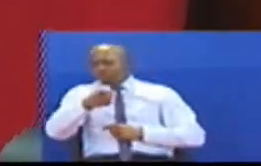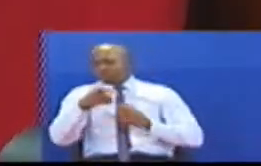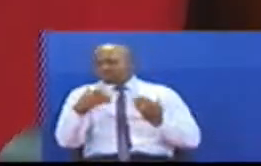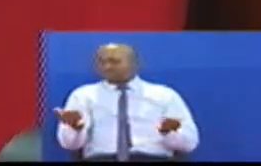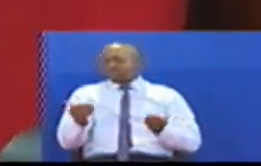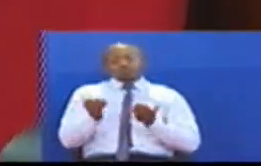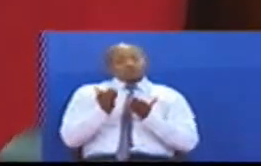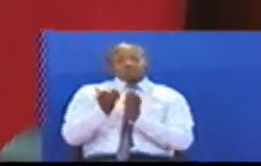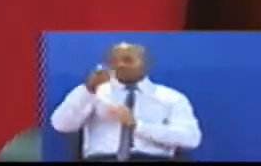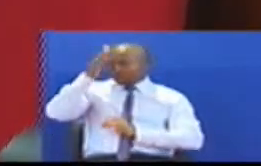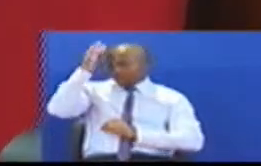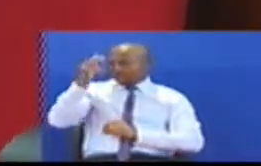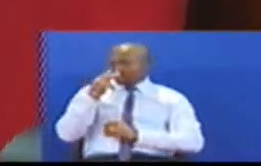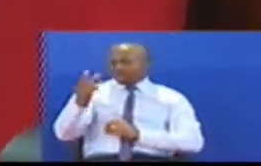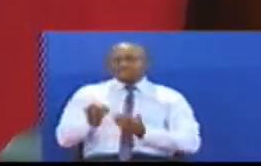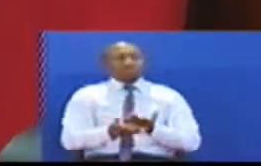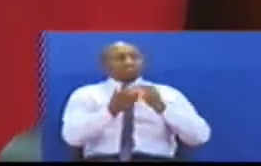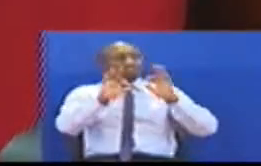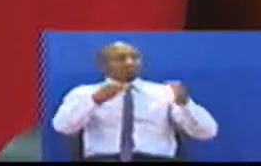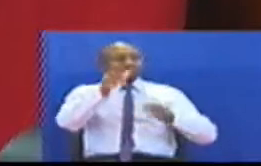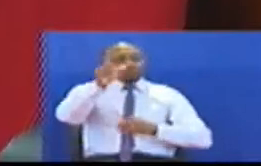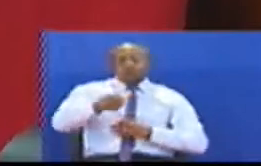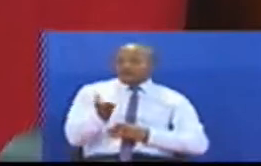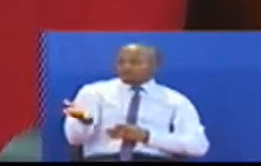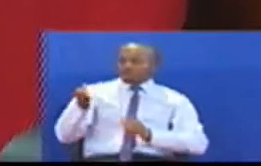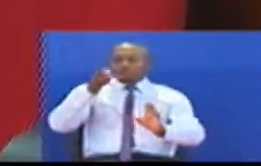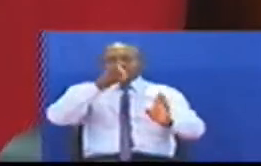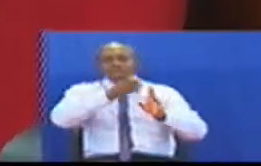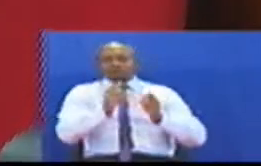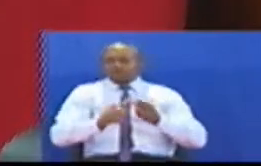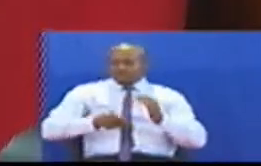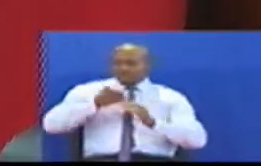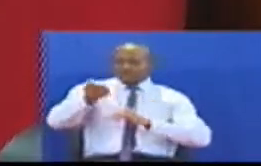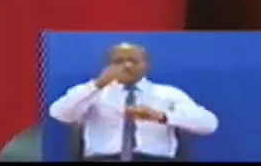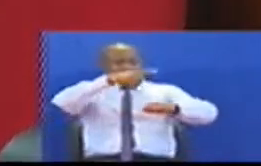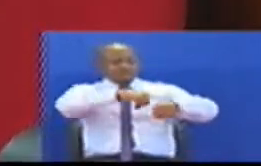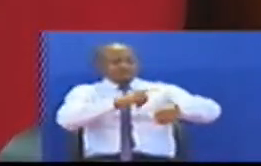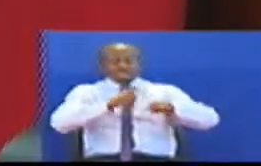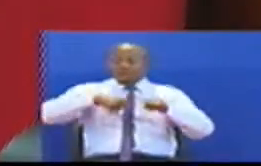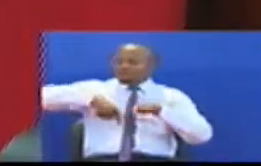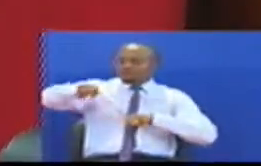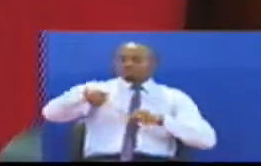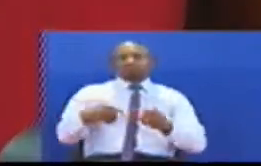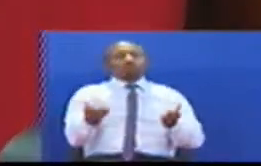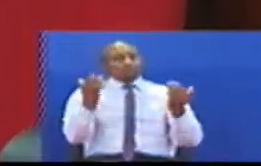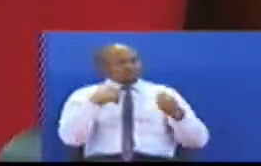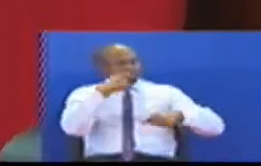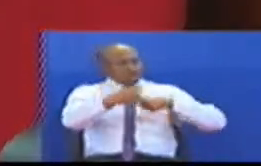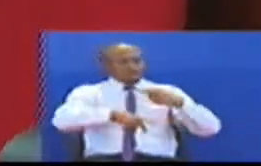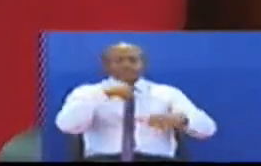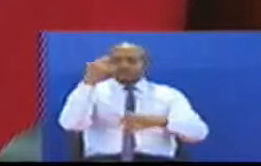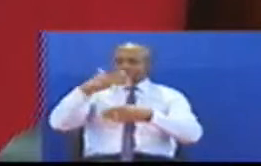kuona itawasaidiaje hawa watu ili kusudi sasa baada ya hichi kipindi cha mpito waweze kuendelea na shughuli